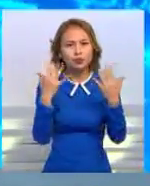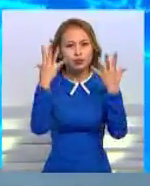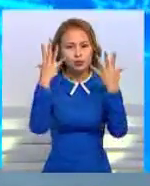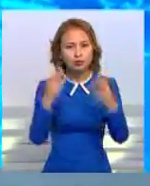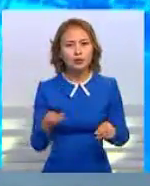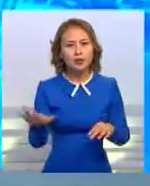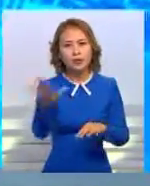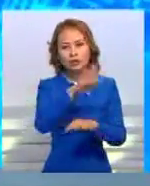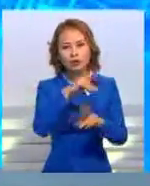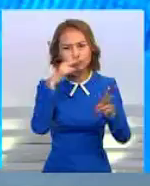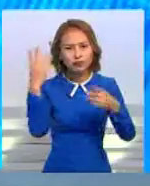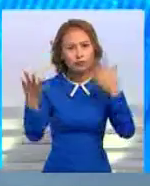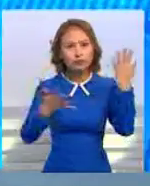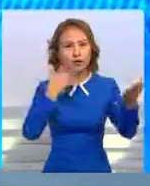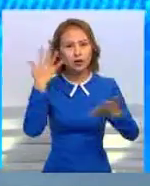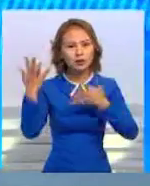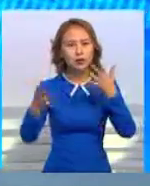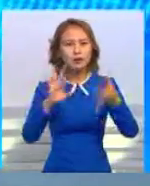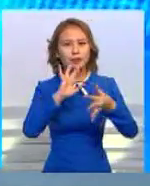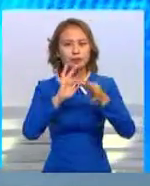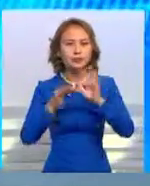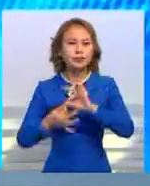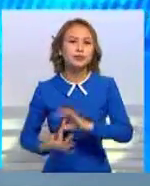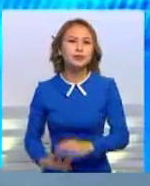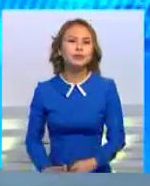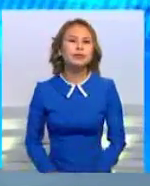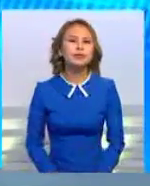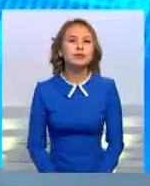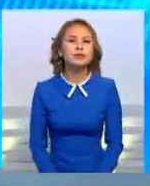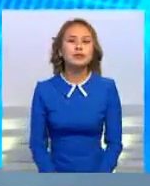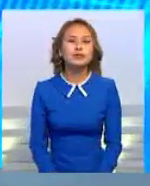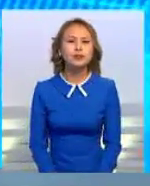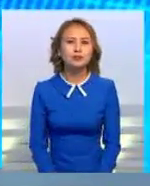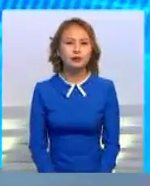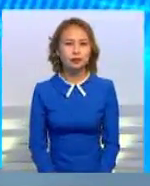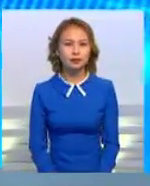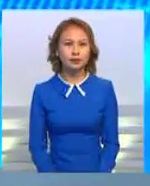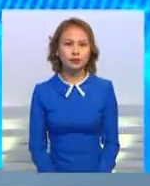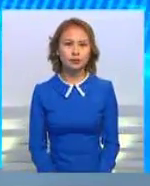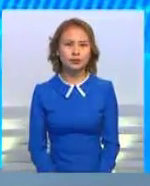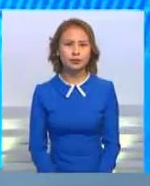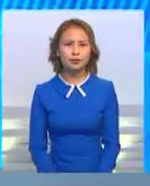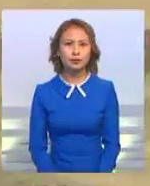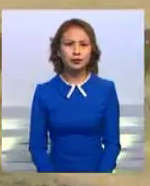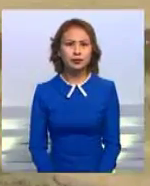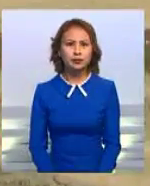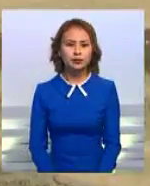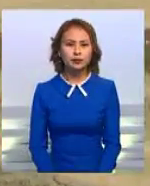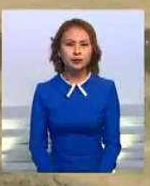мұнда жан-жақты зерттеу жүргізіліп жатыр. Толығырақ тілшіміз Болат Көкенайұлының репортажында.